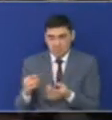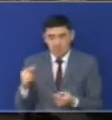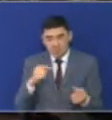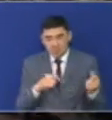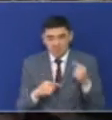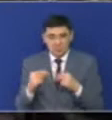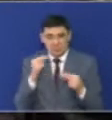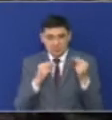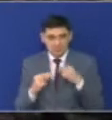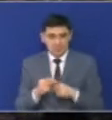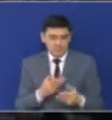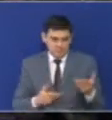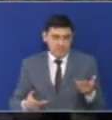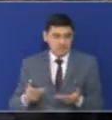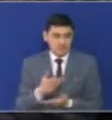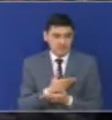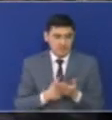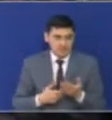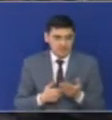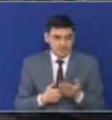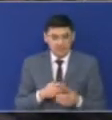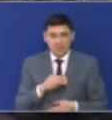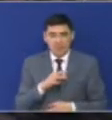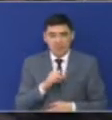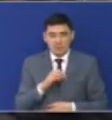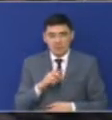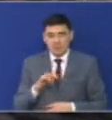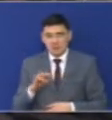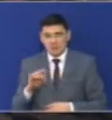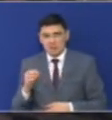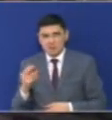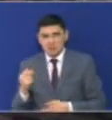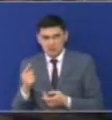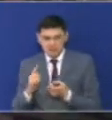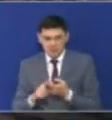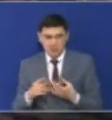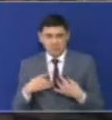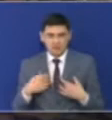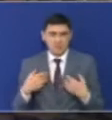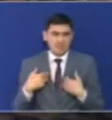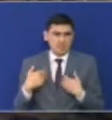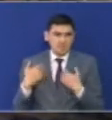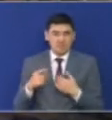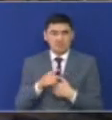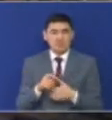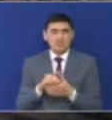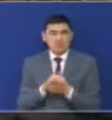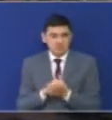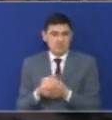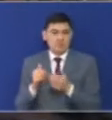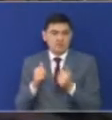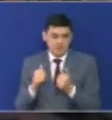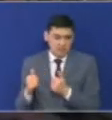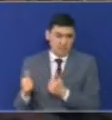со светлым праздником Масленицы, желаю здоровья, процветания, всем мирного неба над головой, всего самого